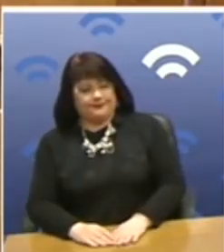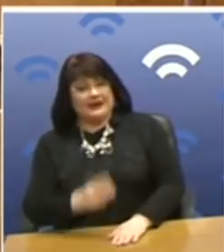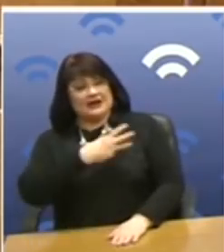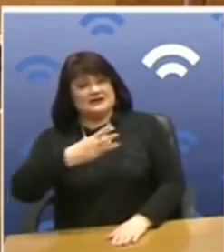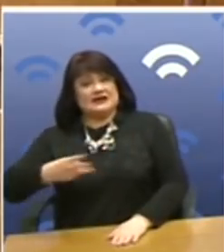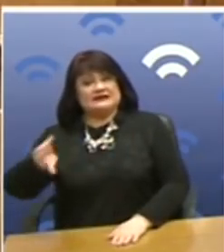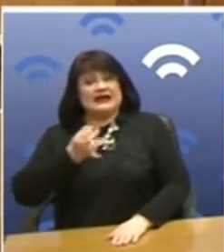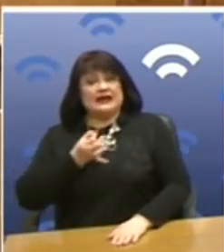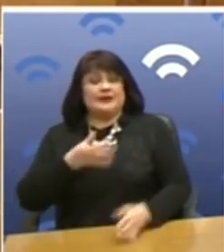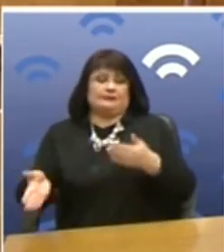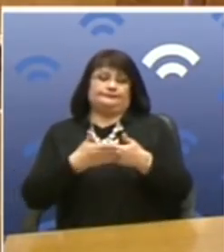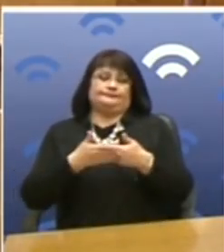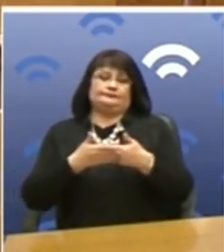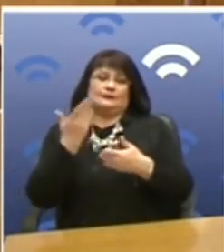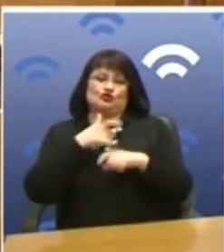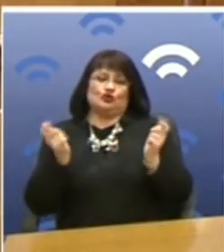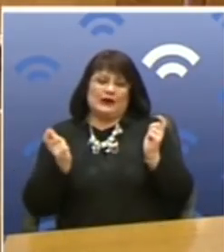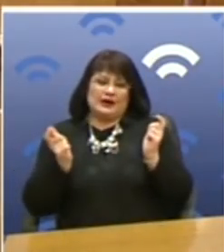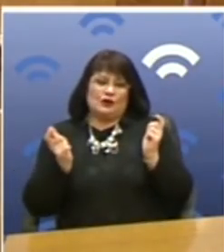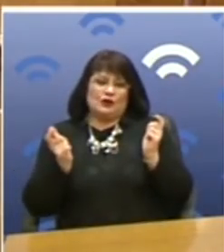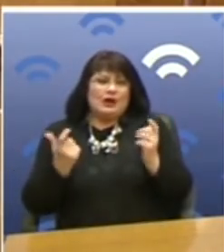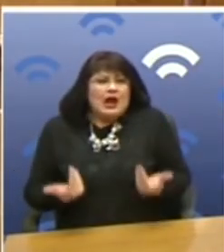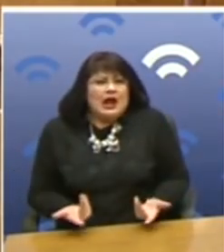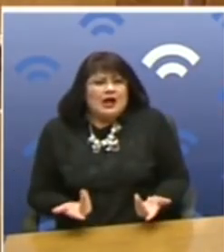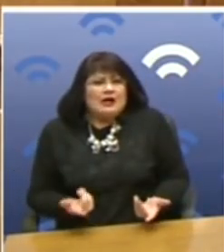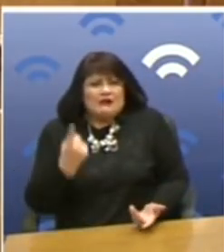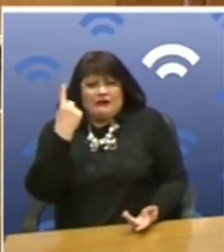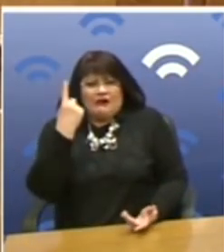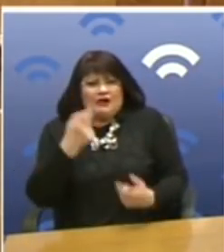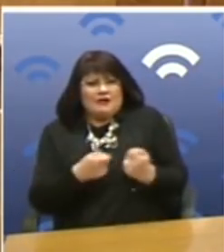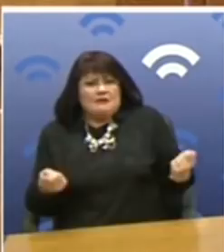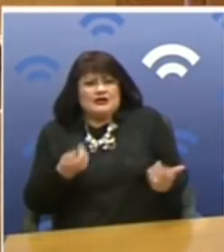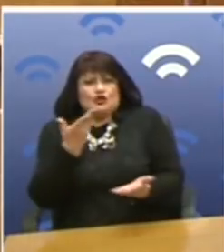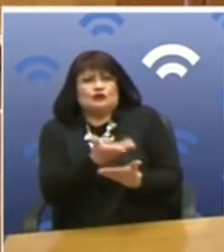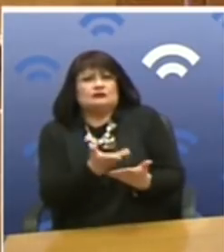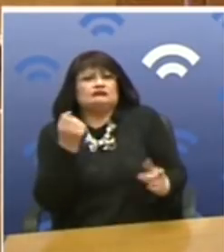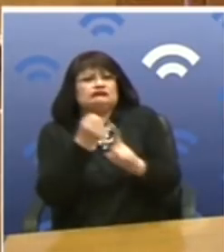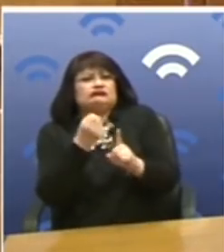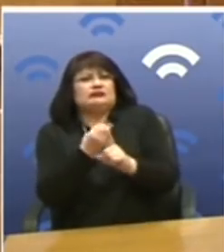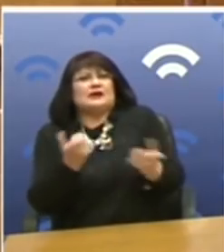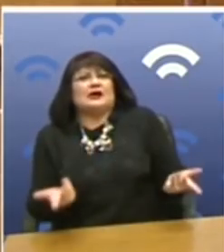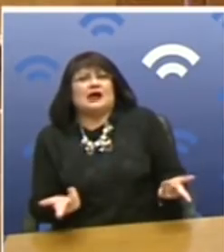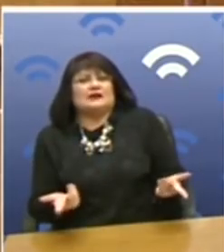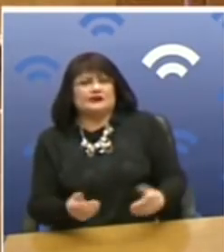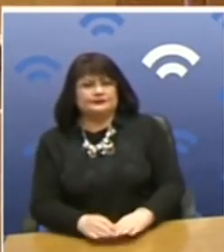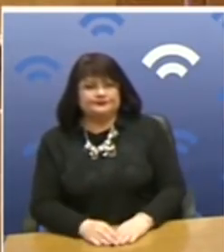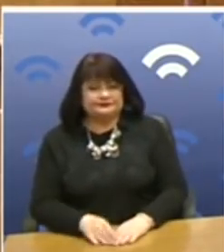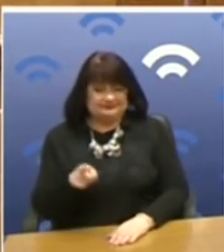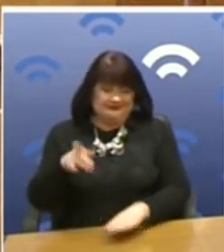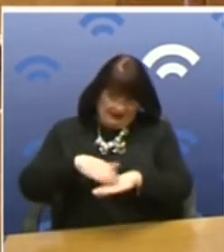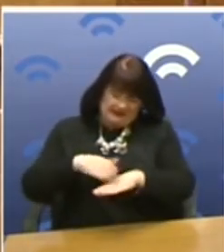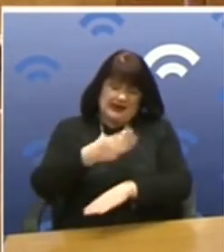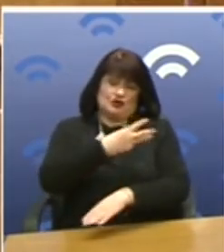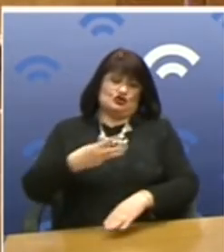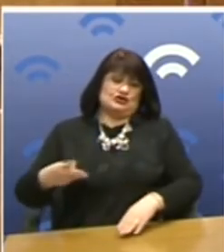μην ανοίξουν τα σχολεία, χωρίς όμως να προβάλλει ούτε ένα μέτρο διεκδίκησης, γιατί έχει και τη φωλιά του λερωμένη